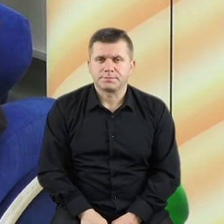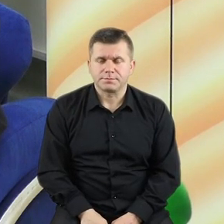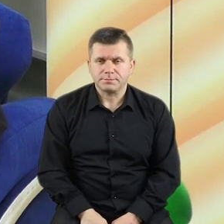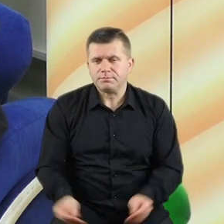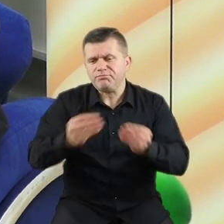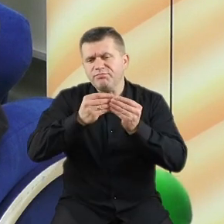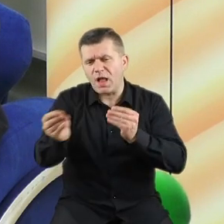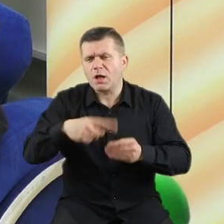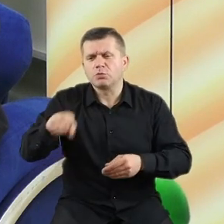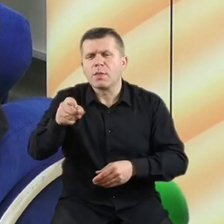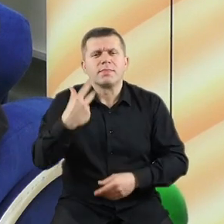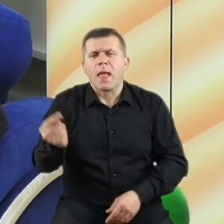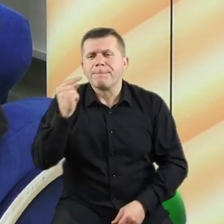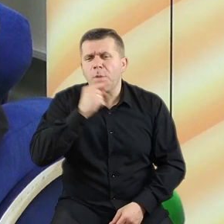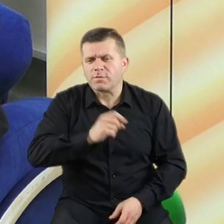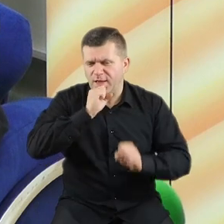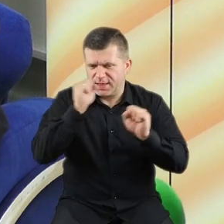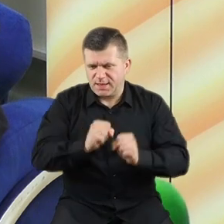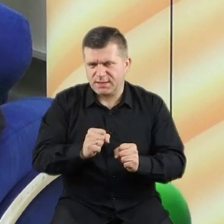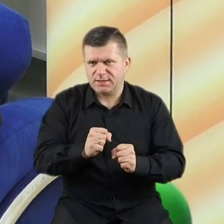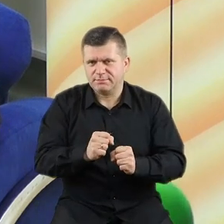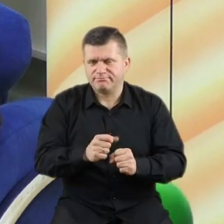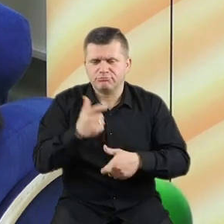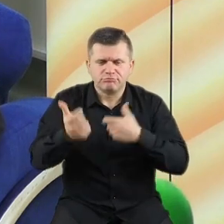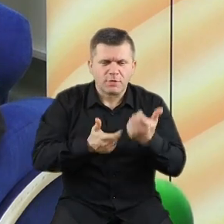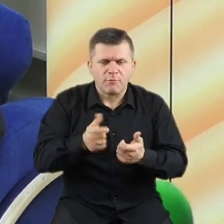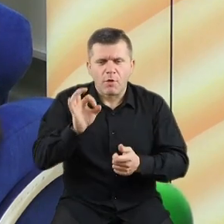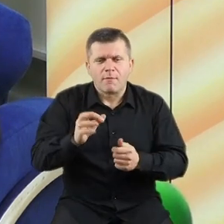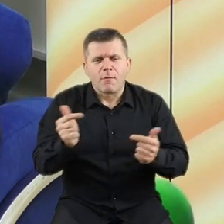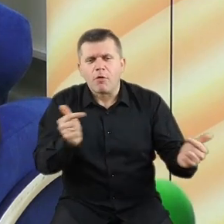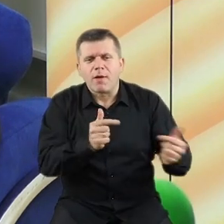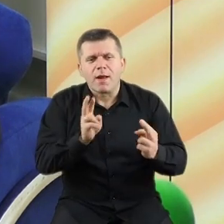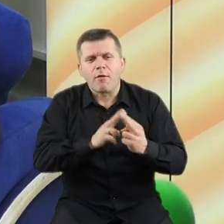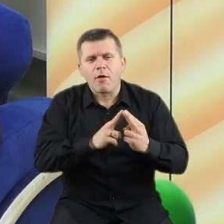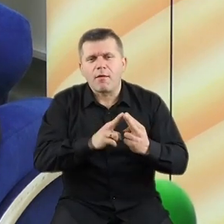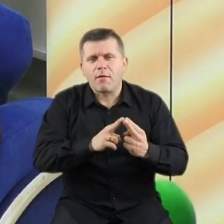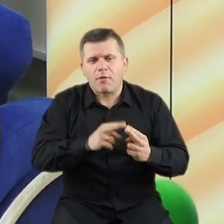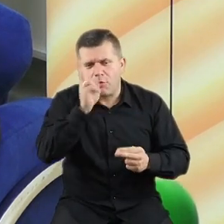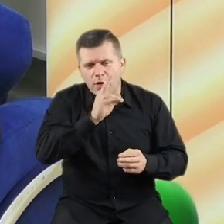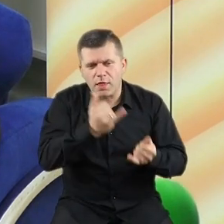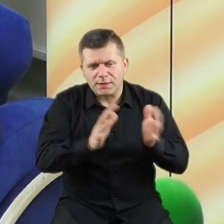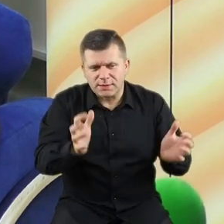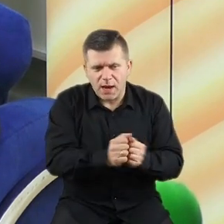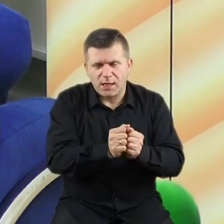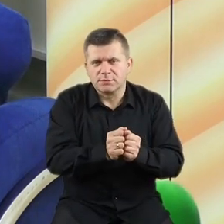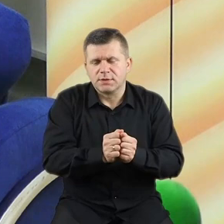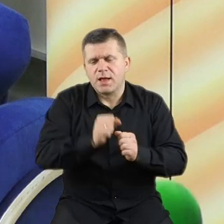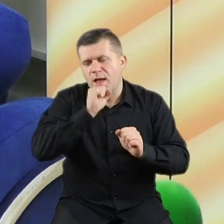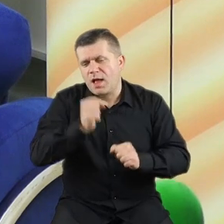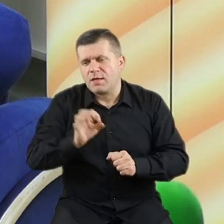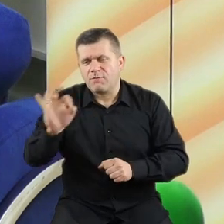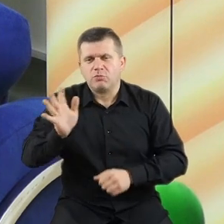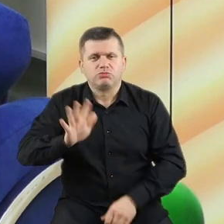w większości nie potrafili nigdy zbudować relacji ani ze swoimi rodzicami, jeżeli ich odnaleźli, ani ze